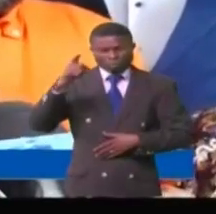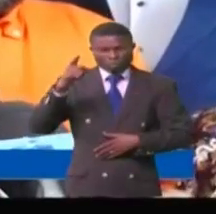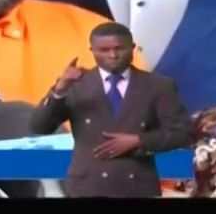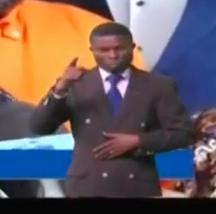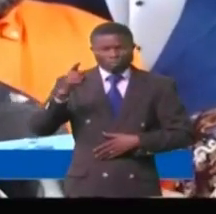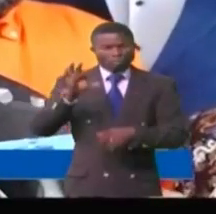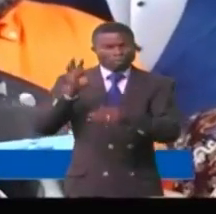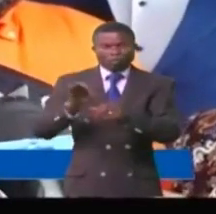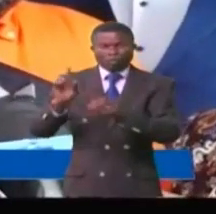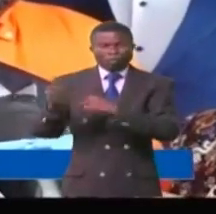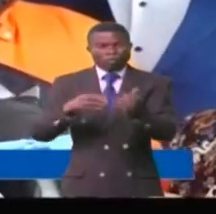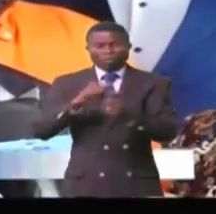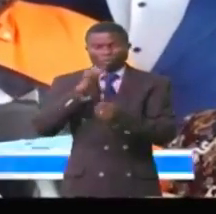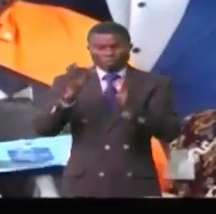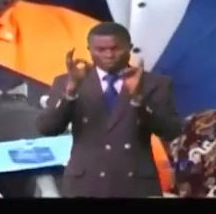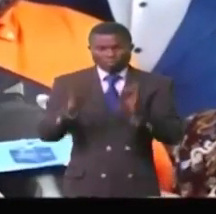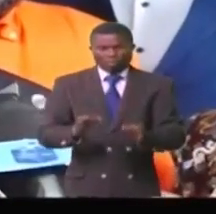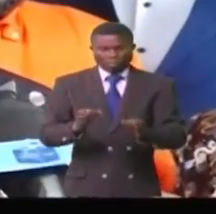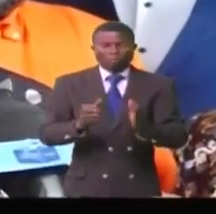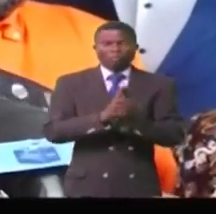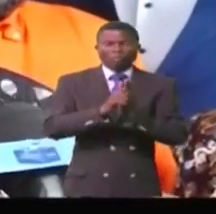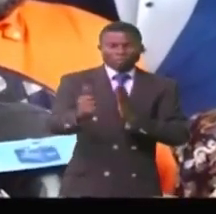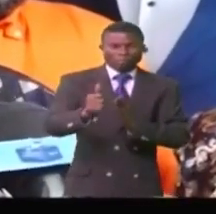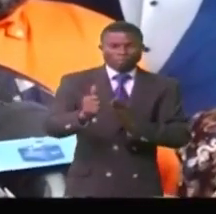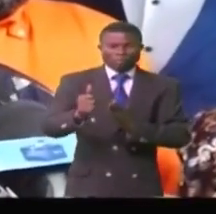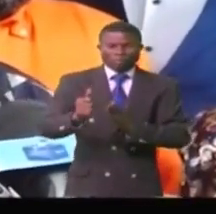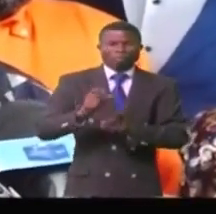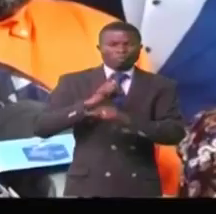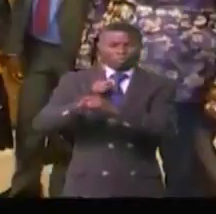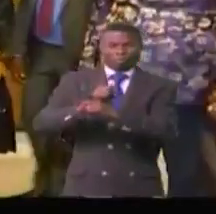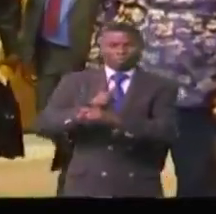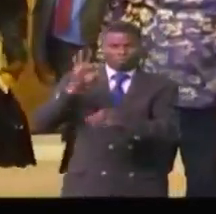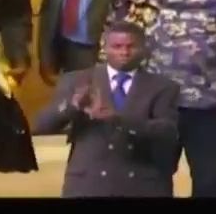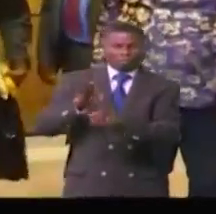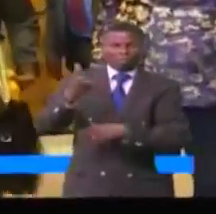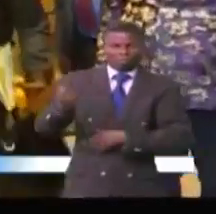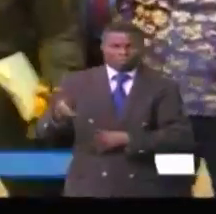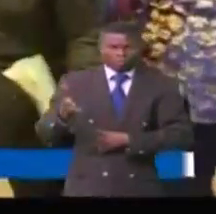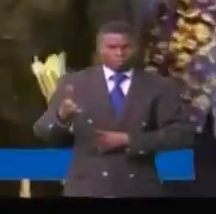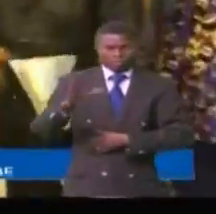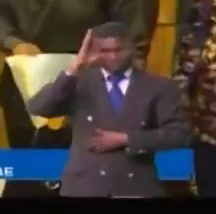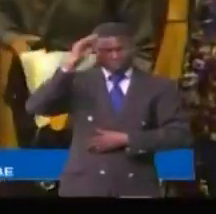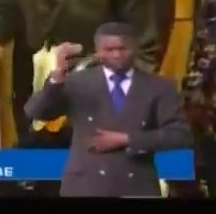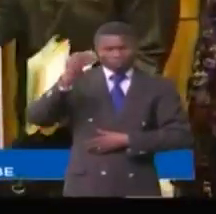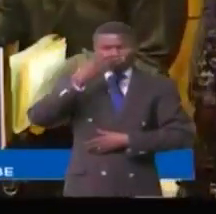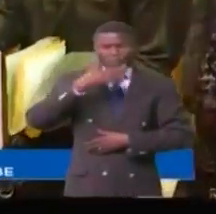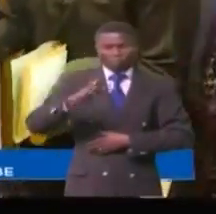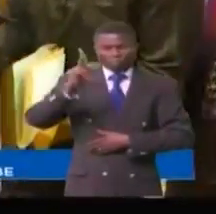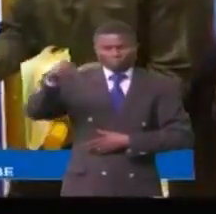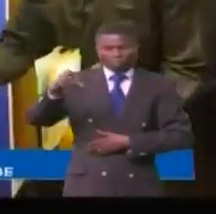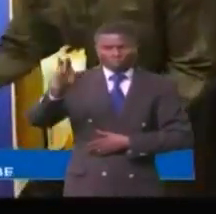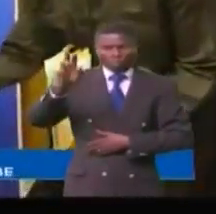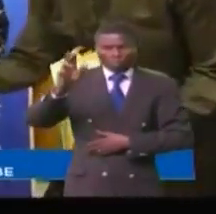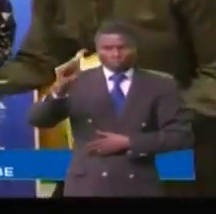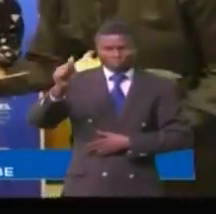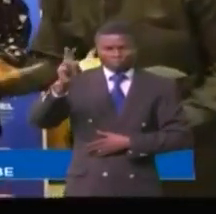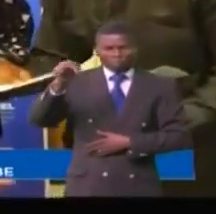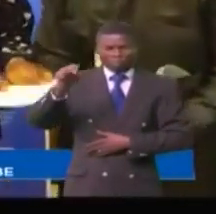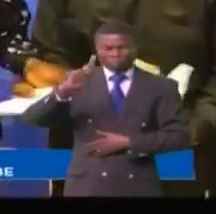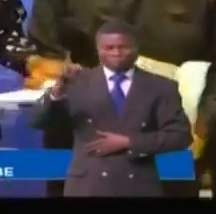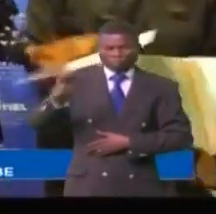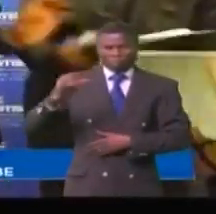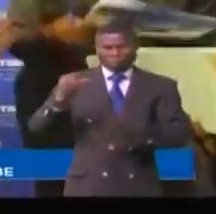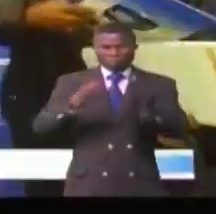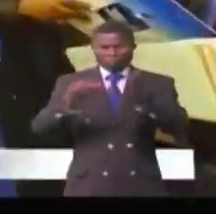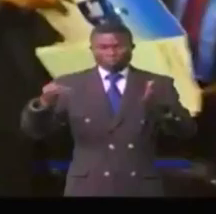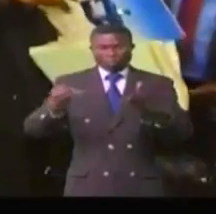aller voter, mais aussi à la capacité de défendre son vote. L'homme de l'hôpital de Panzi est le 7e candidat à se lancer